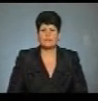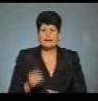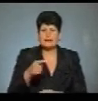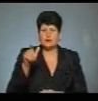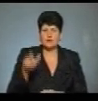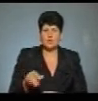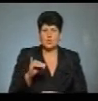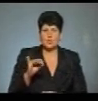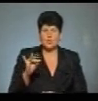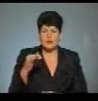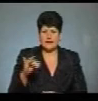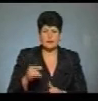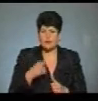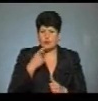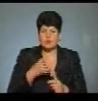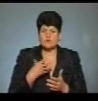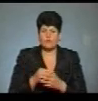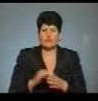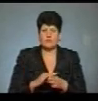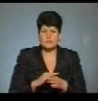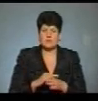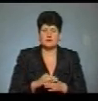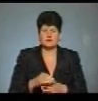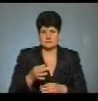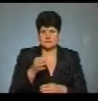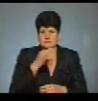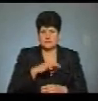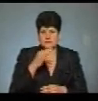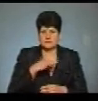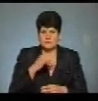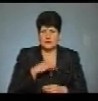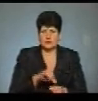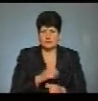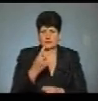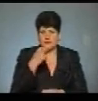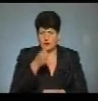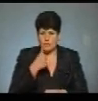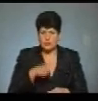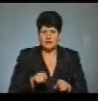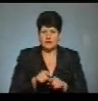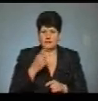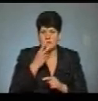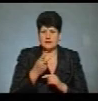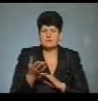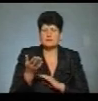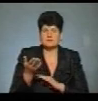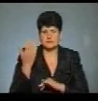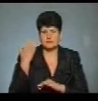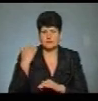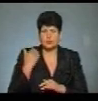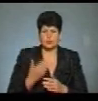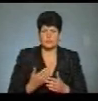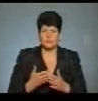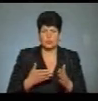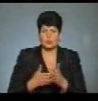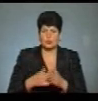Тернополянин Юрій, який не називає свого прізвища, вживав синтетичні наркотики впродовж 2 років. Ось так він виглядав до того, як почав вживати